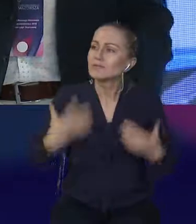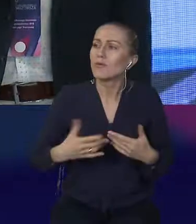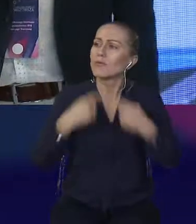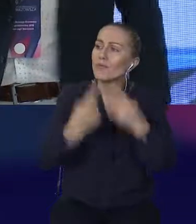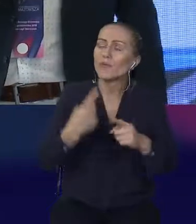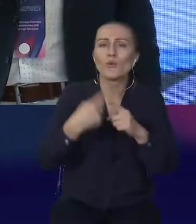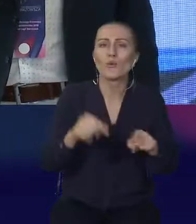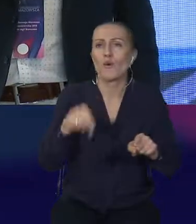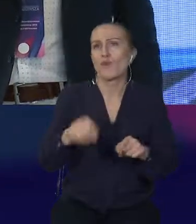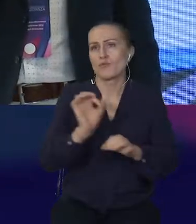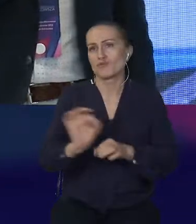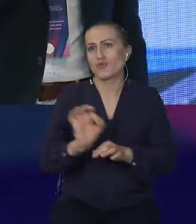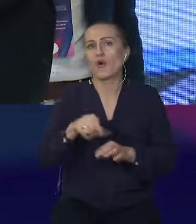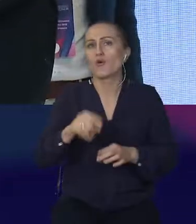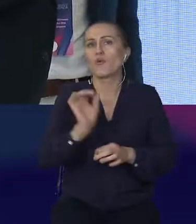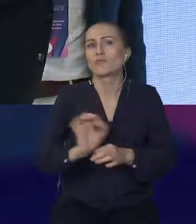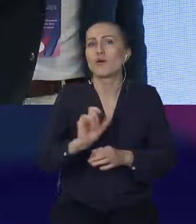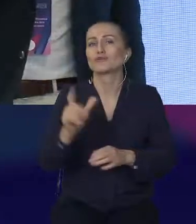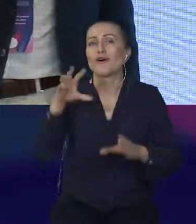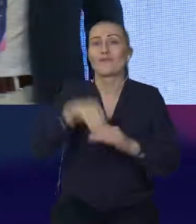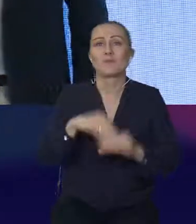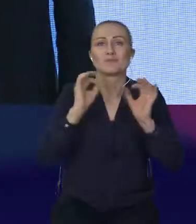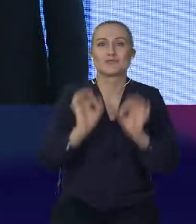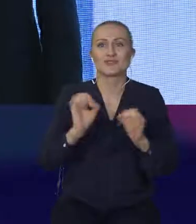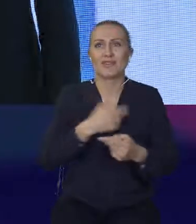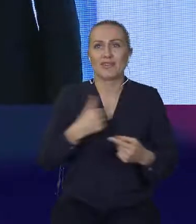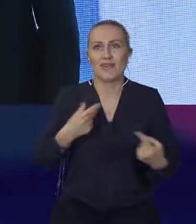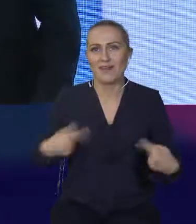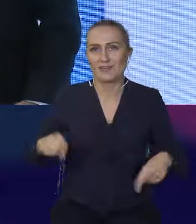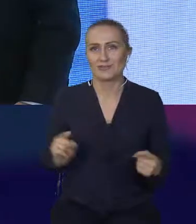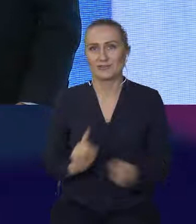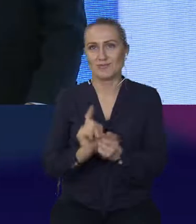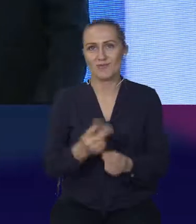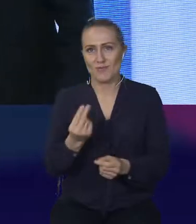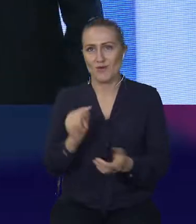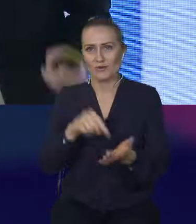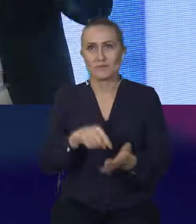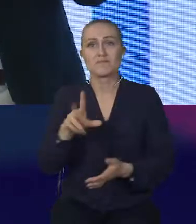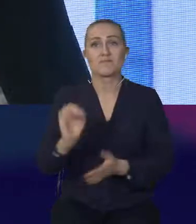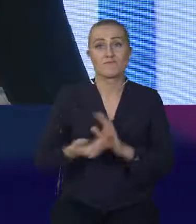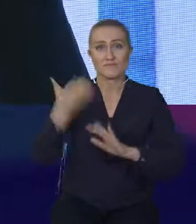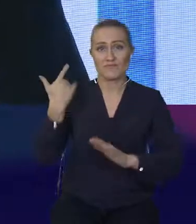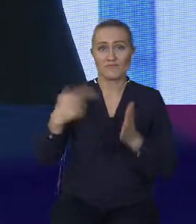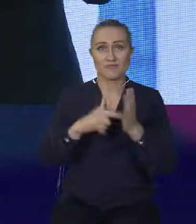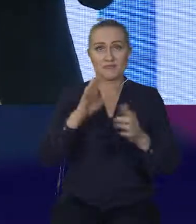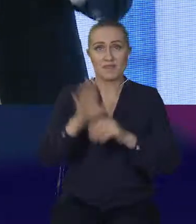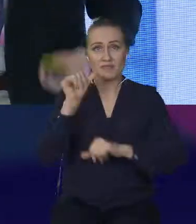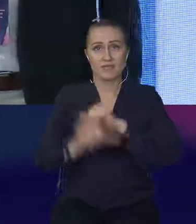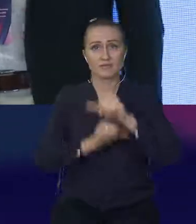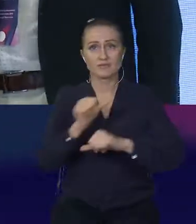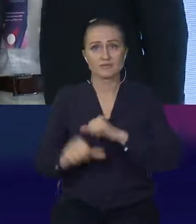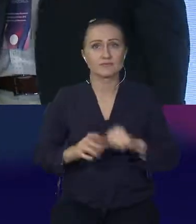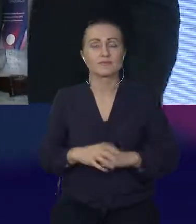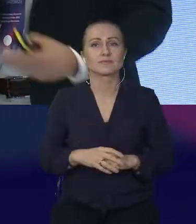projekcie, który jest przedmiotem dzisiejszego naszego spotkania, bo w 2015 roku, kiedy